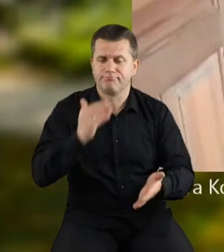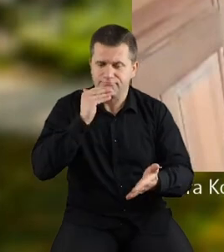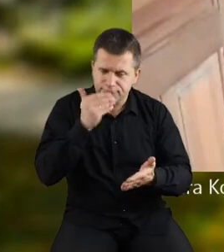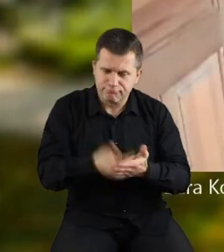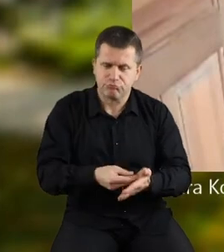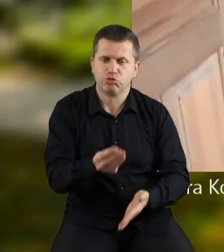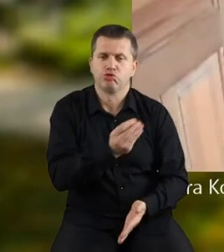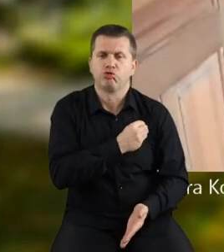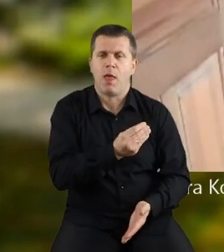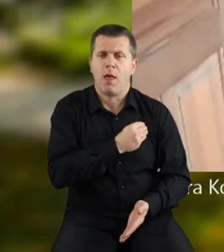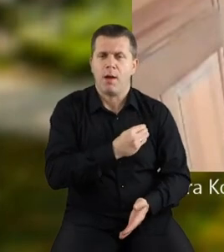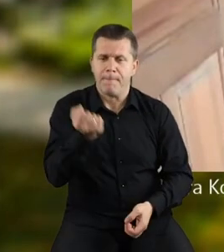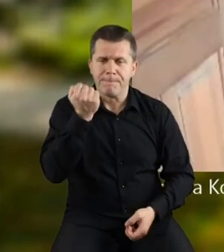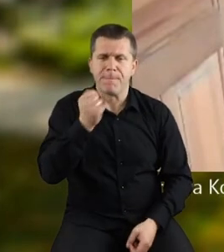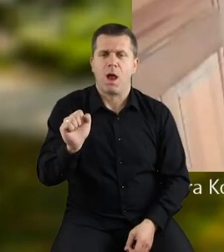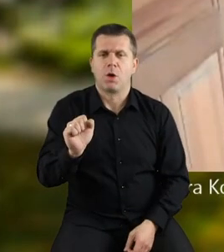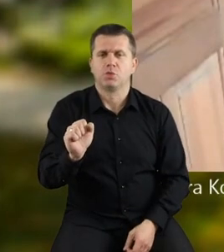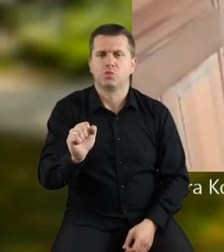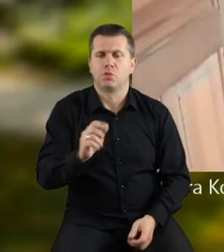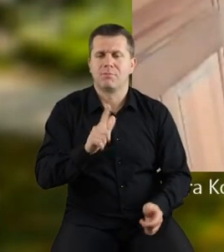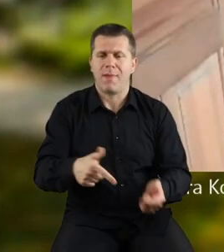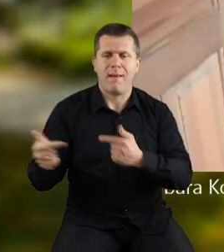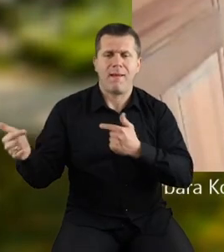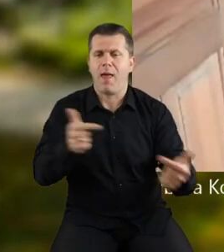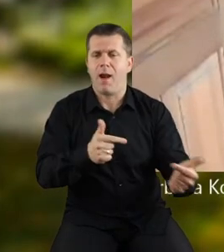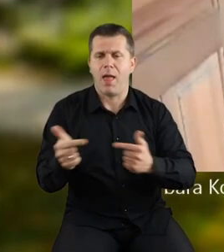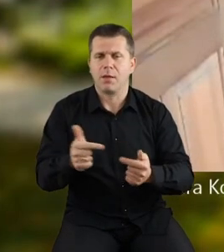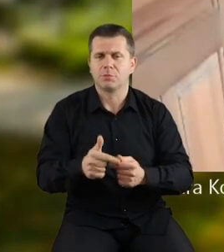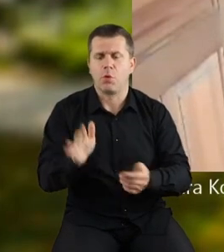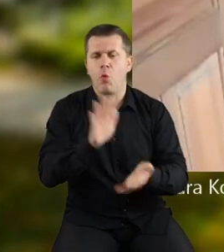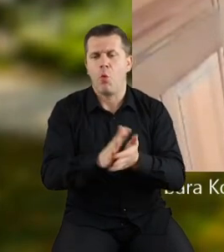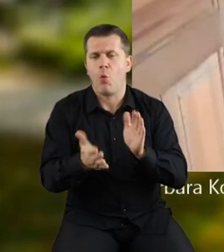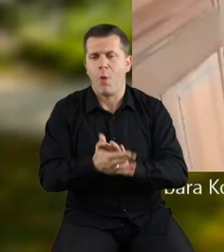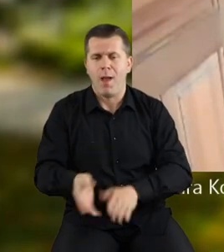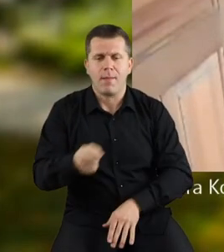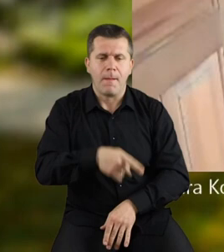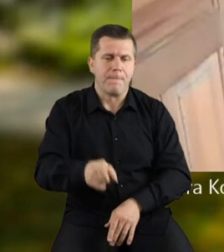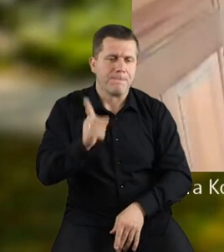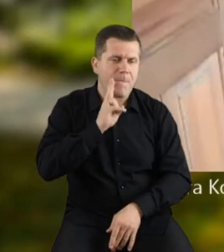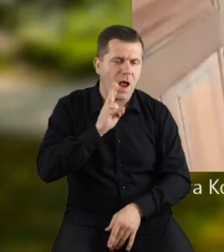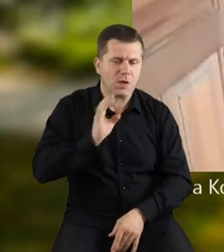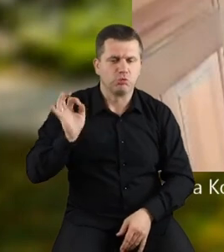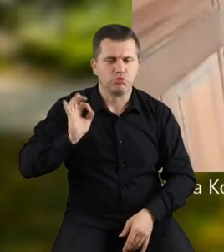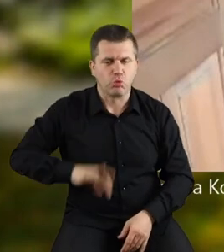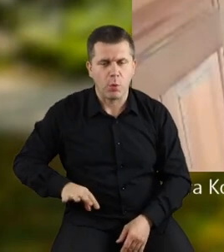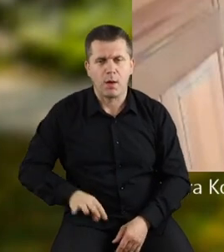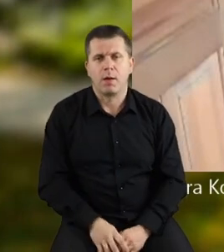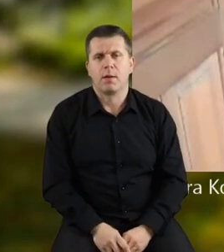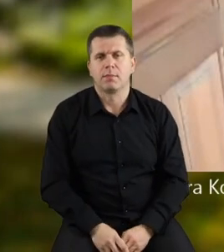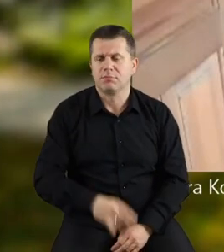że szczera bardzo relacja i szczery układ matki i córki